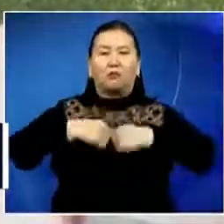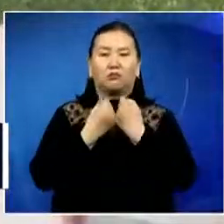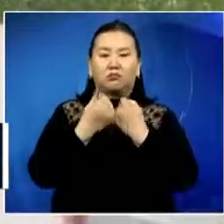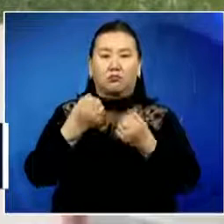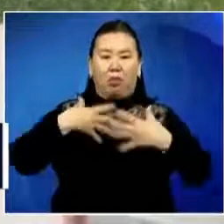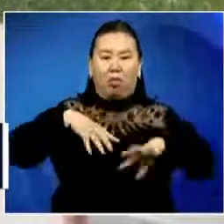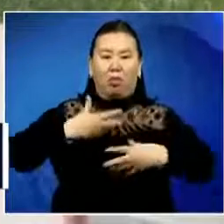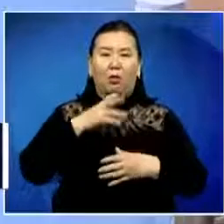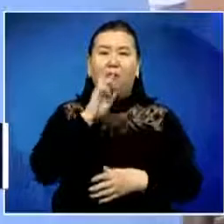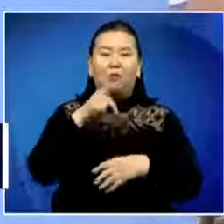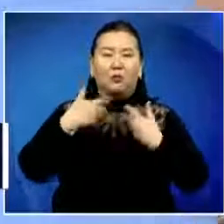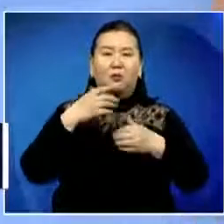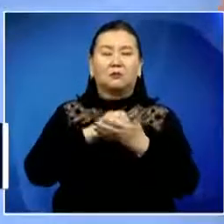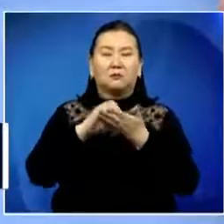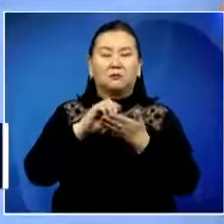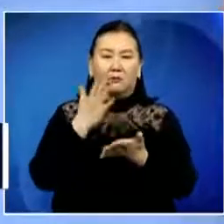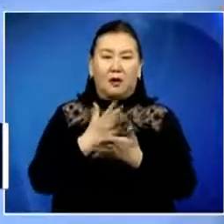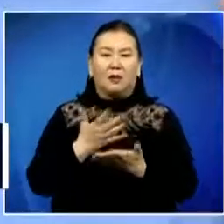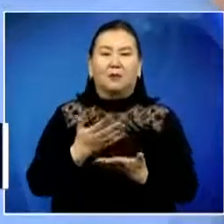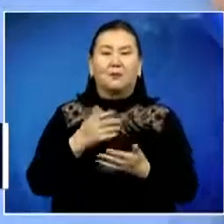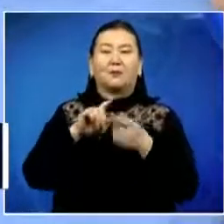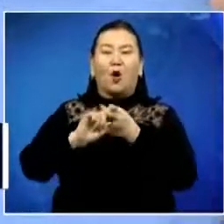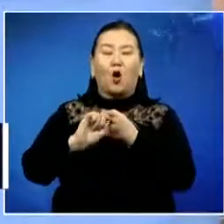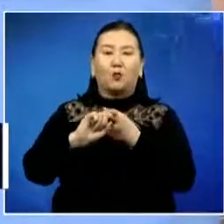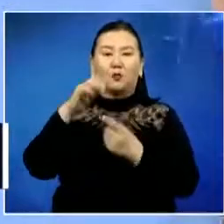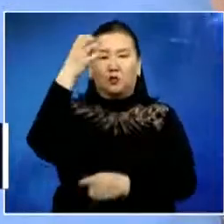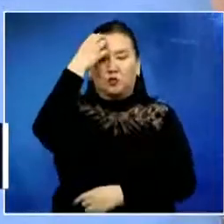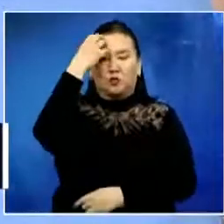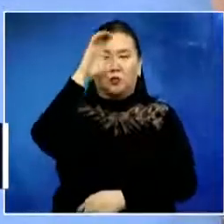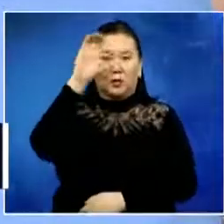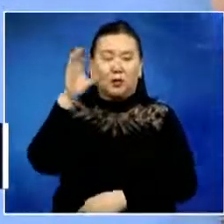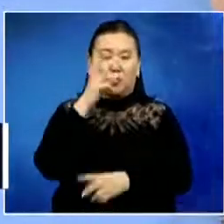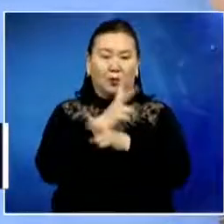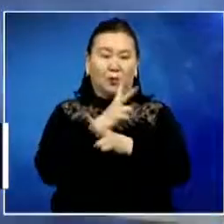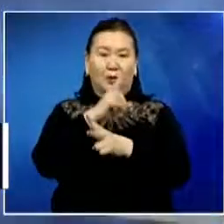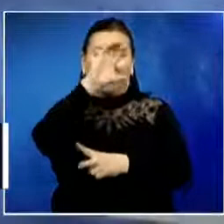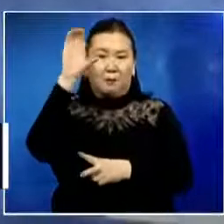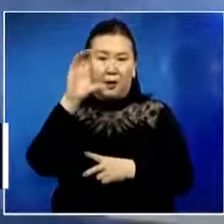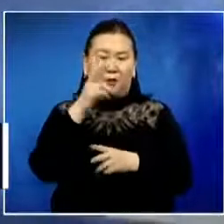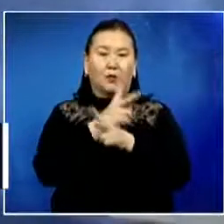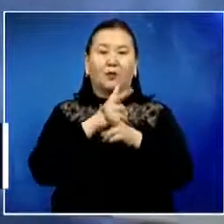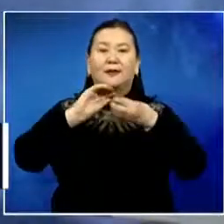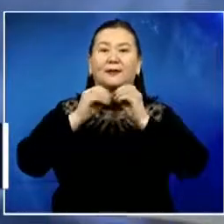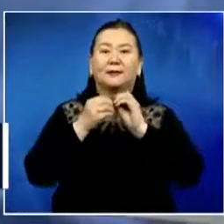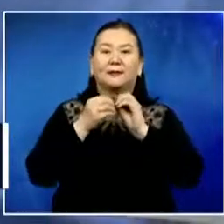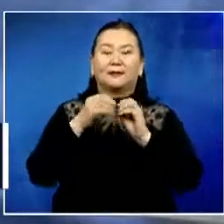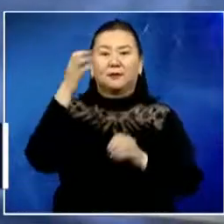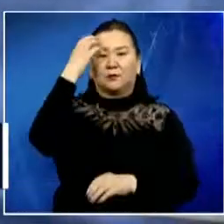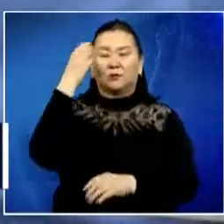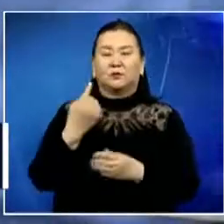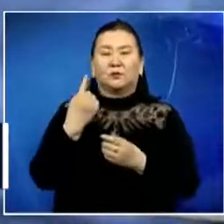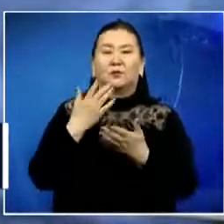үг хэллэг ашигладаг байна. Иймд холбогдох төрийн байгууллагууд болон хууль тогтоогчдод хууль эрх зүйн шинжилт хийхээр төлөвлөж байгаа